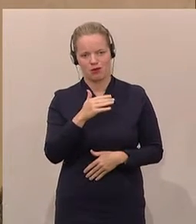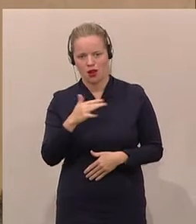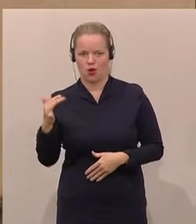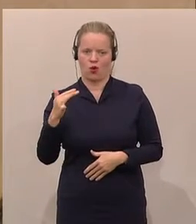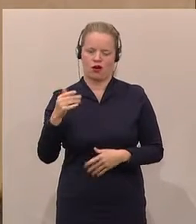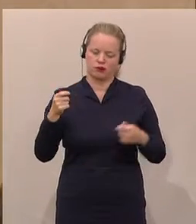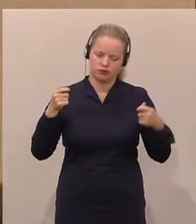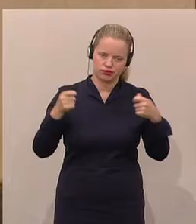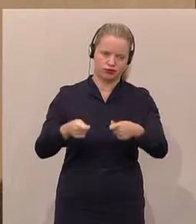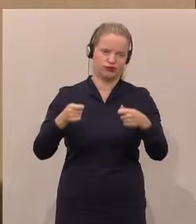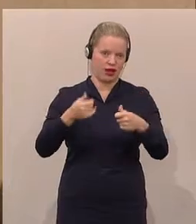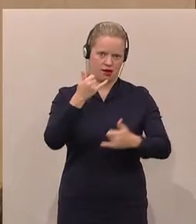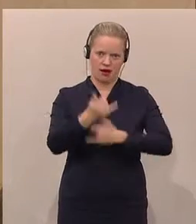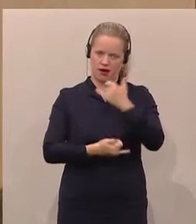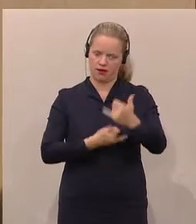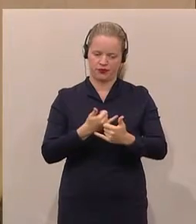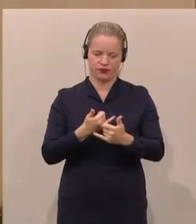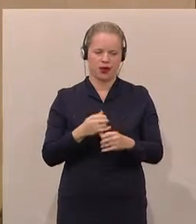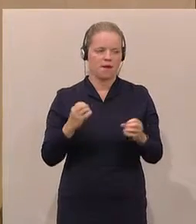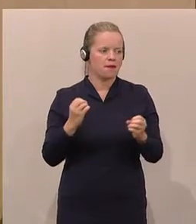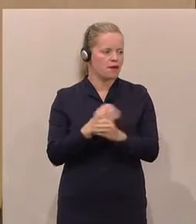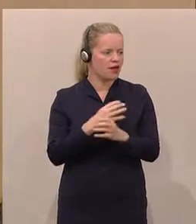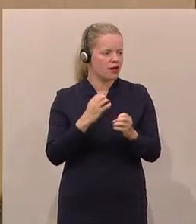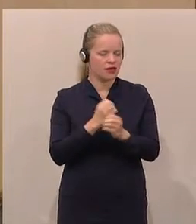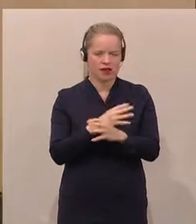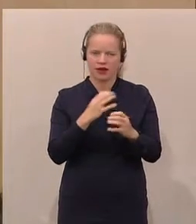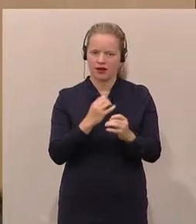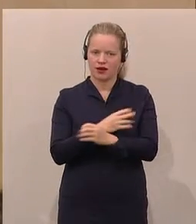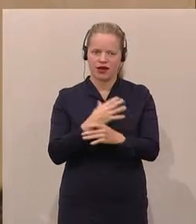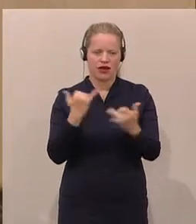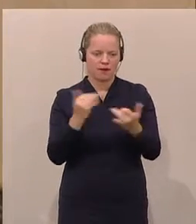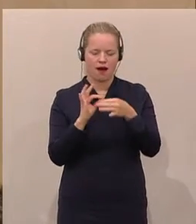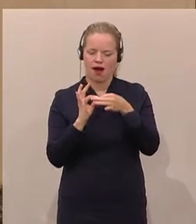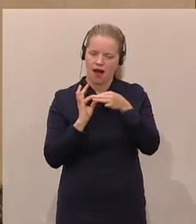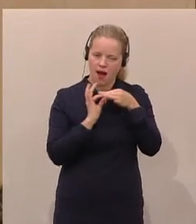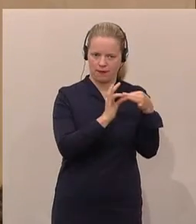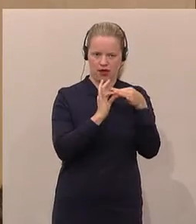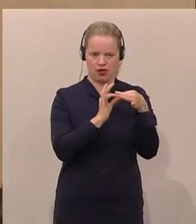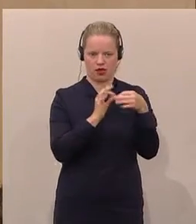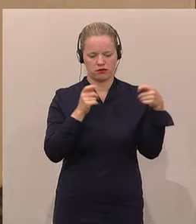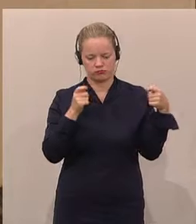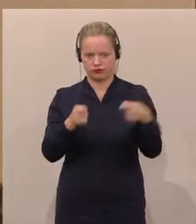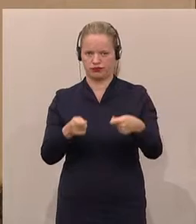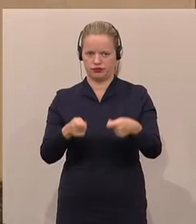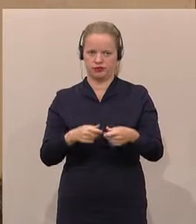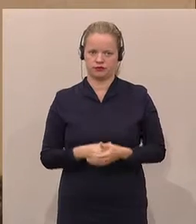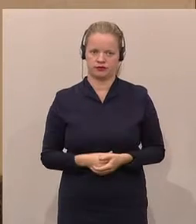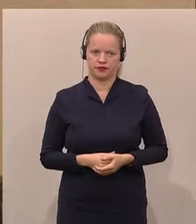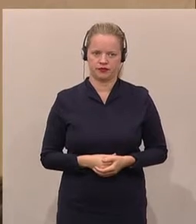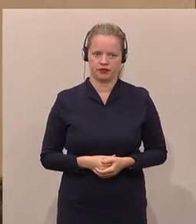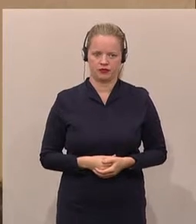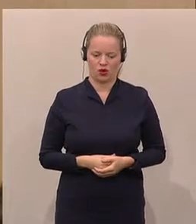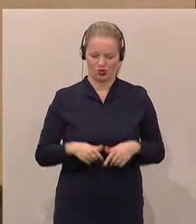haben. Dass die Medien in Österreich von diesen Zuwendungen auch abhängig waren. Und es geht darum, dass